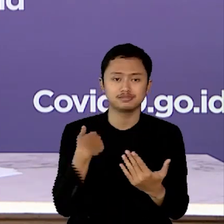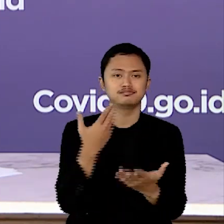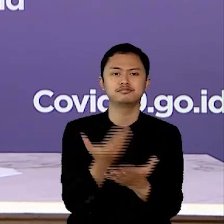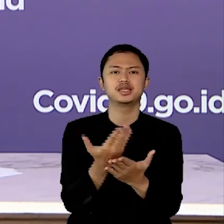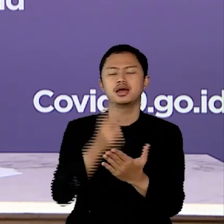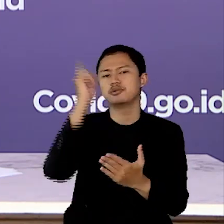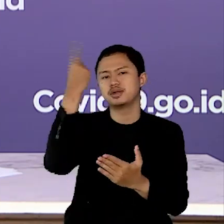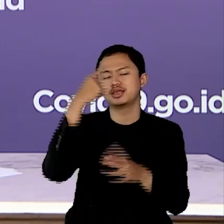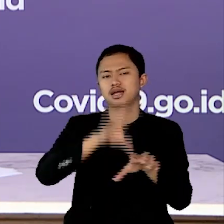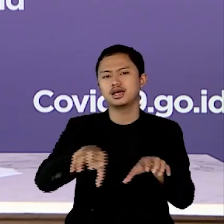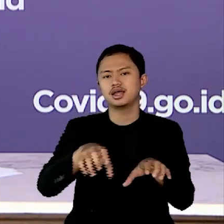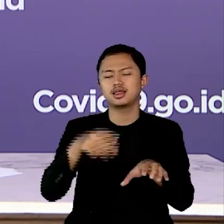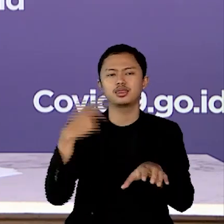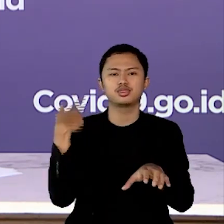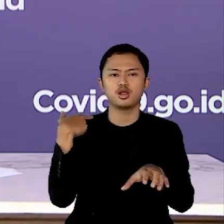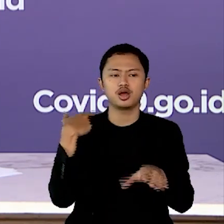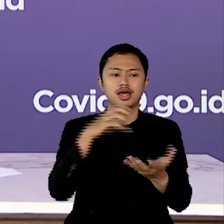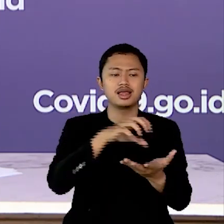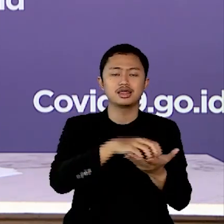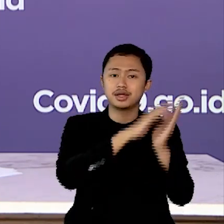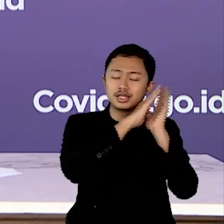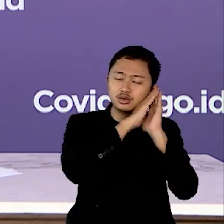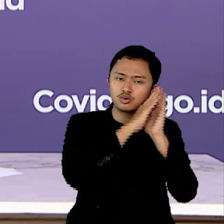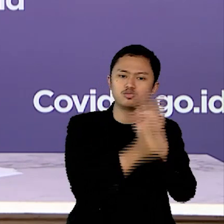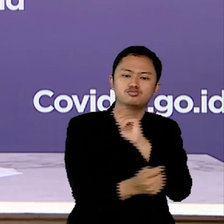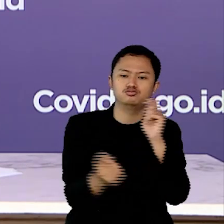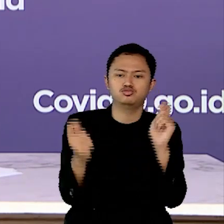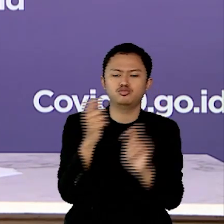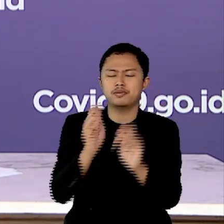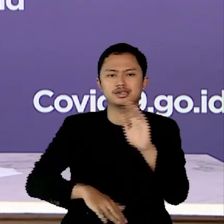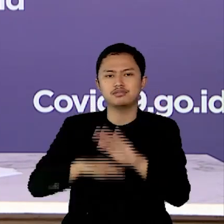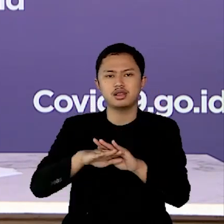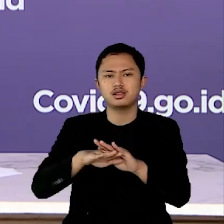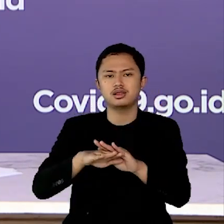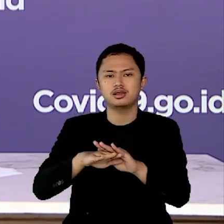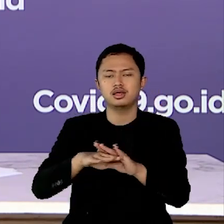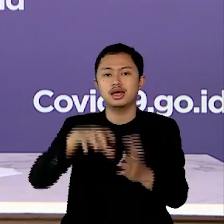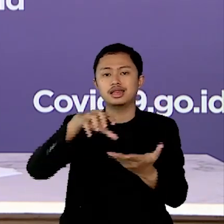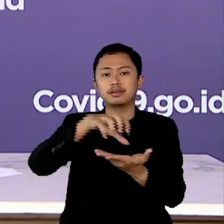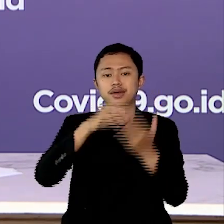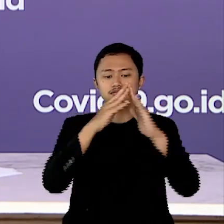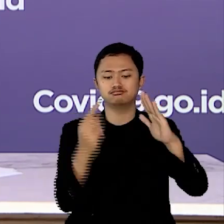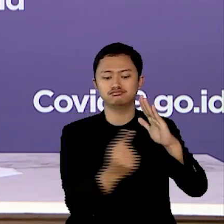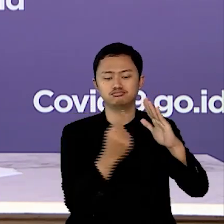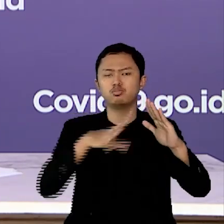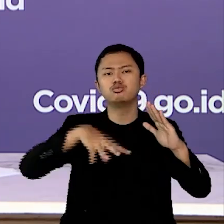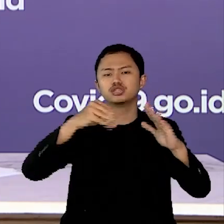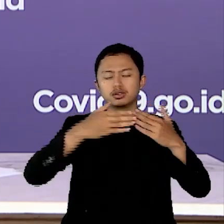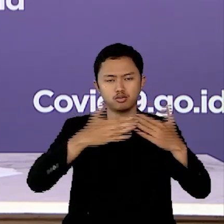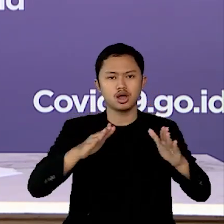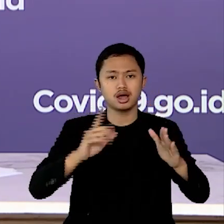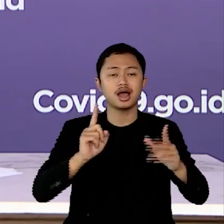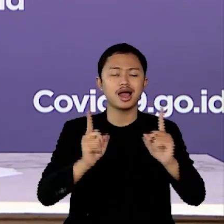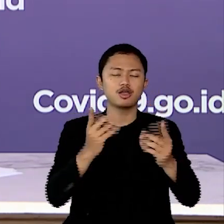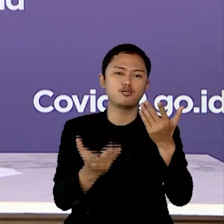pemerintah daerah untuk segera konversi tempat tidur semaksimal mungkin Hai dan buka tempat isolasi terpusat Jika